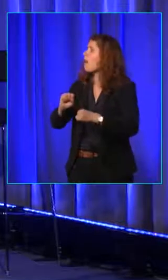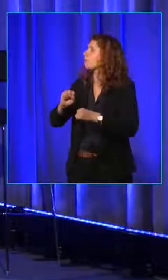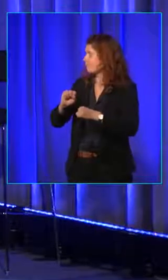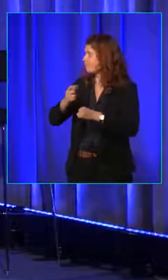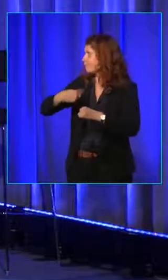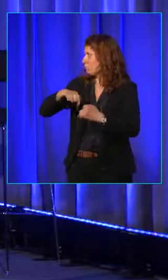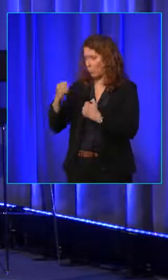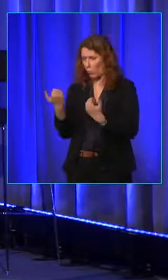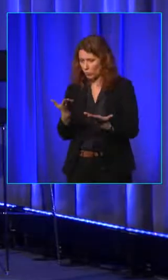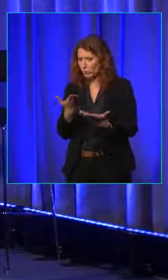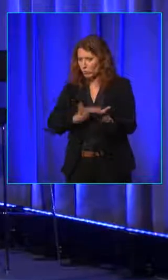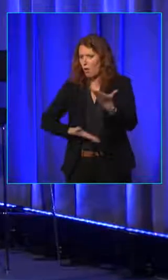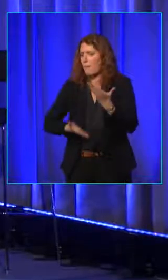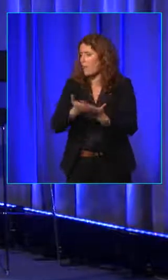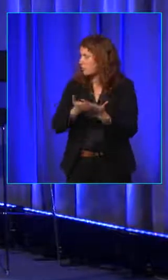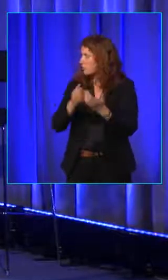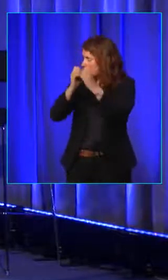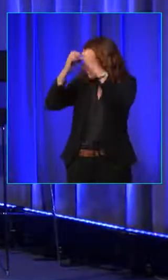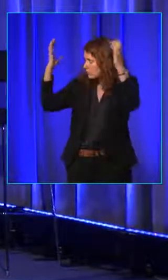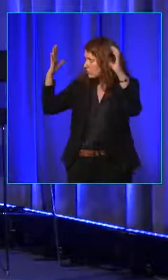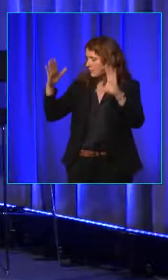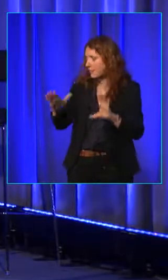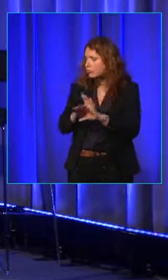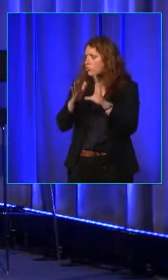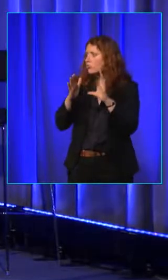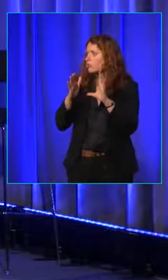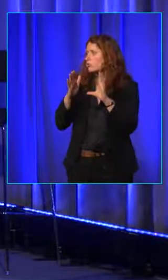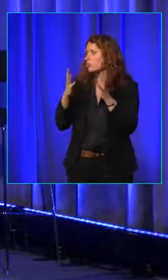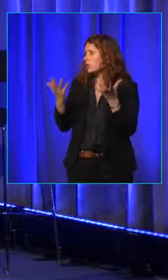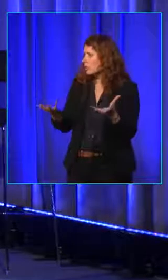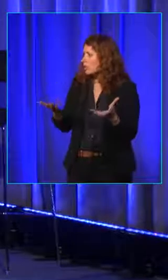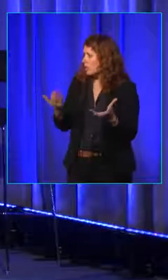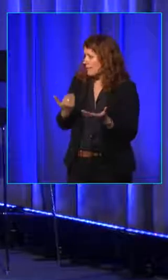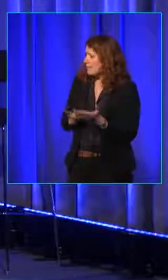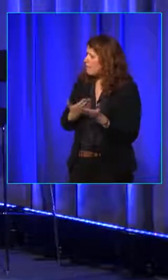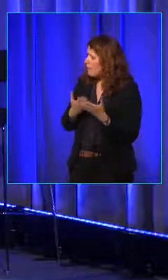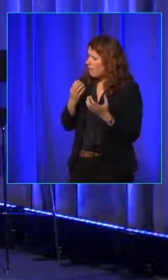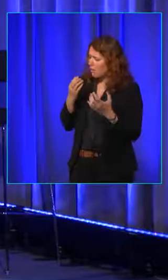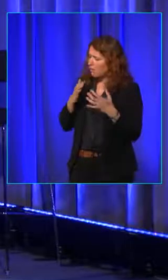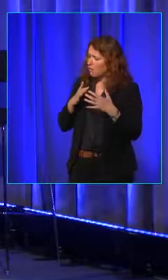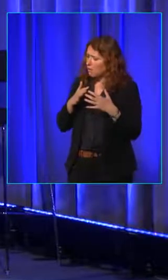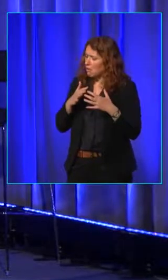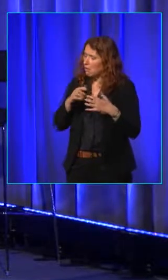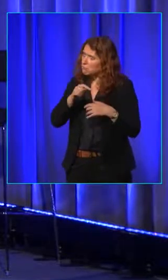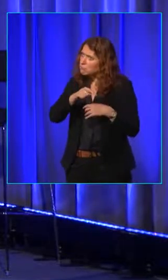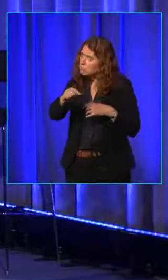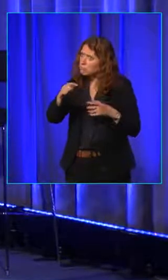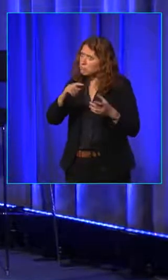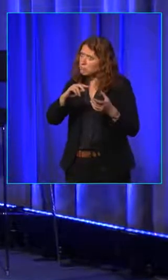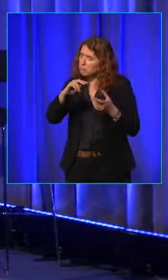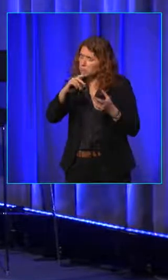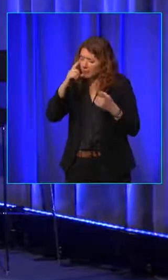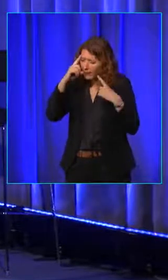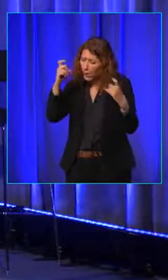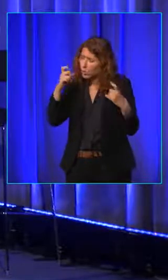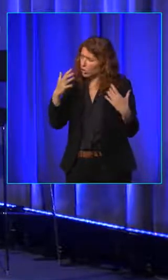proposé de le faire en imagination ou en représentation, et que c'est des pratiques qui, pour certaines, datent du début du XXe siècle, donc il y avait déjà